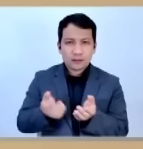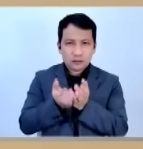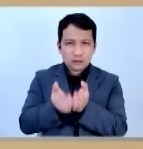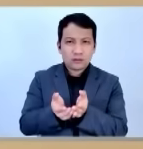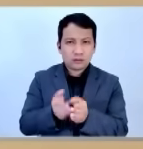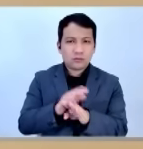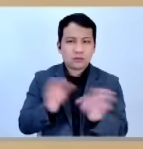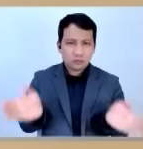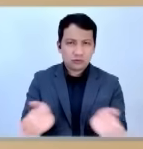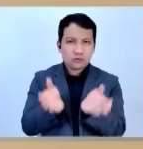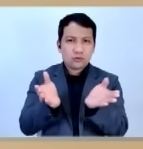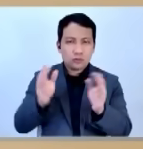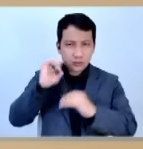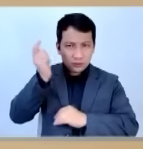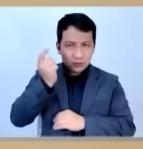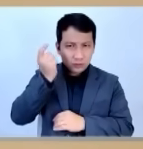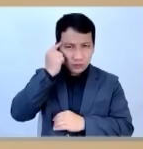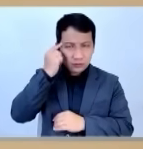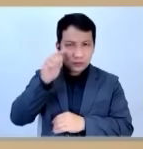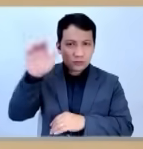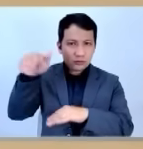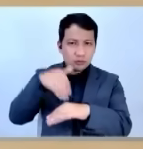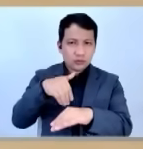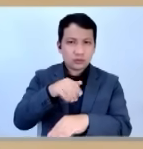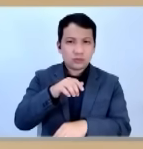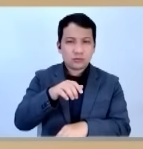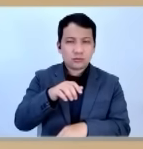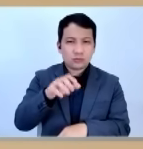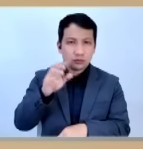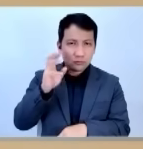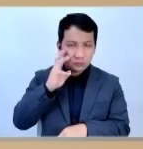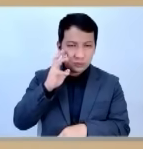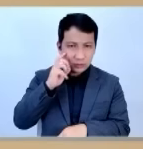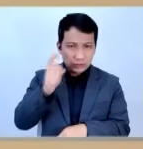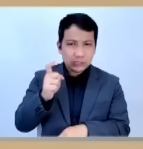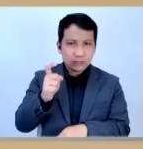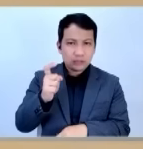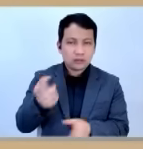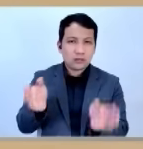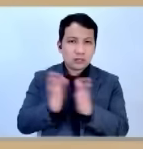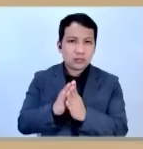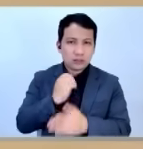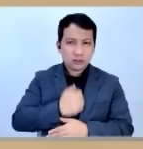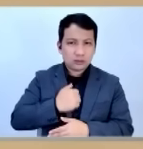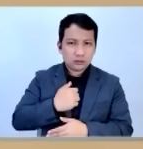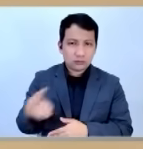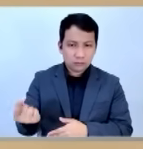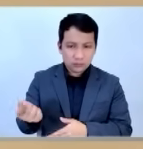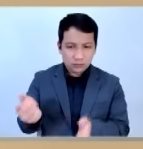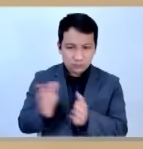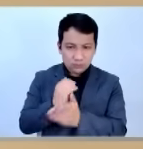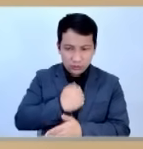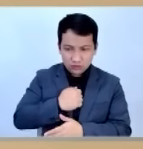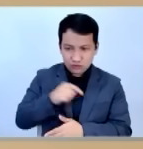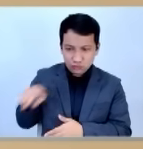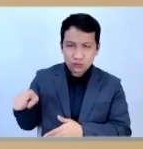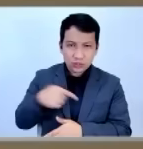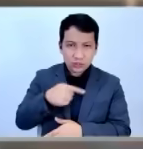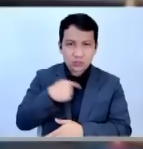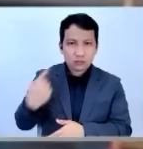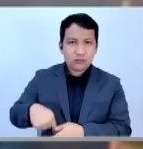ang pamahalaan na ipatawag si Chinese Ambassador Wang Shidian para humingi ng paumanhin sa nangyari o di kaya'y umalis na ng